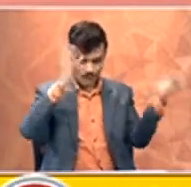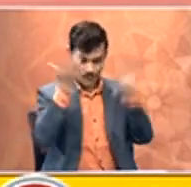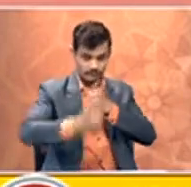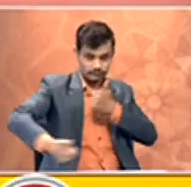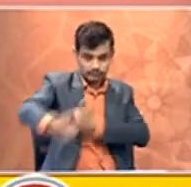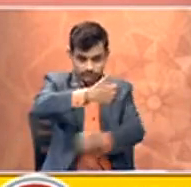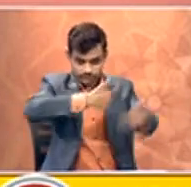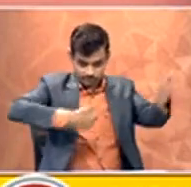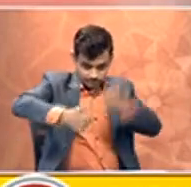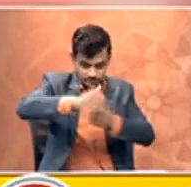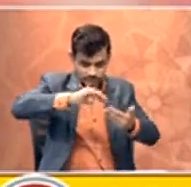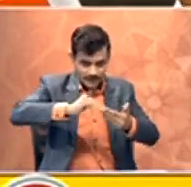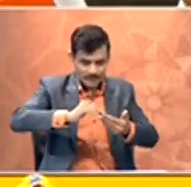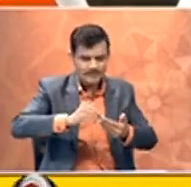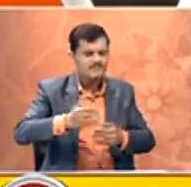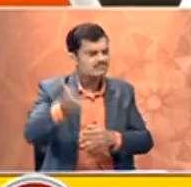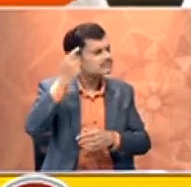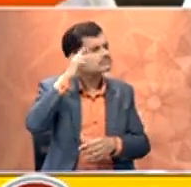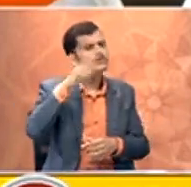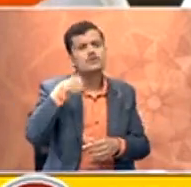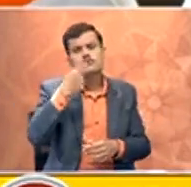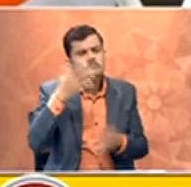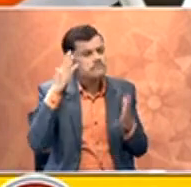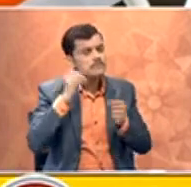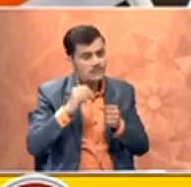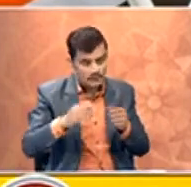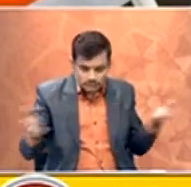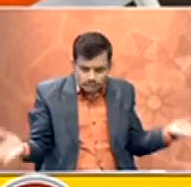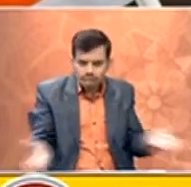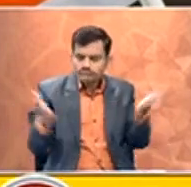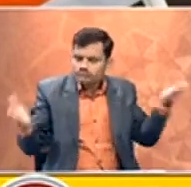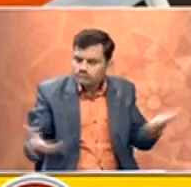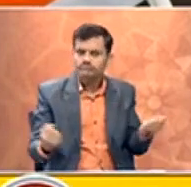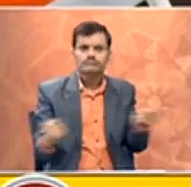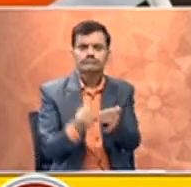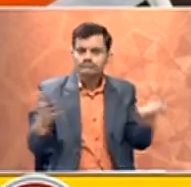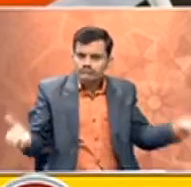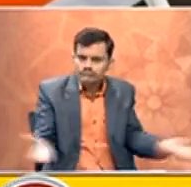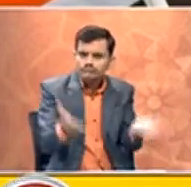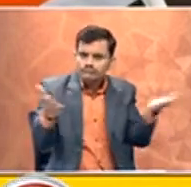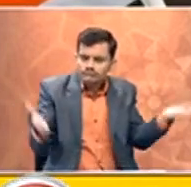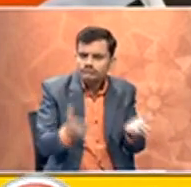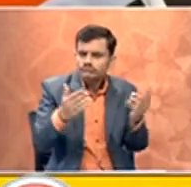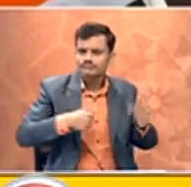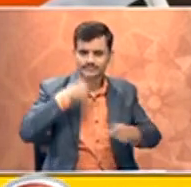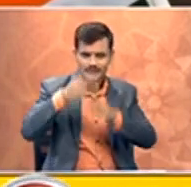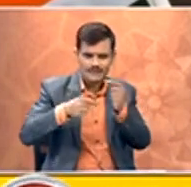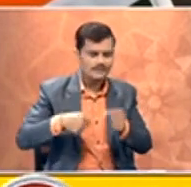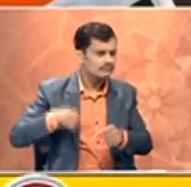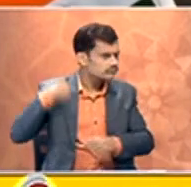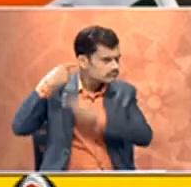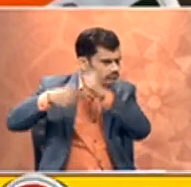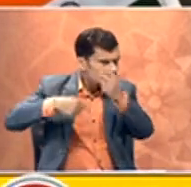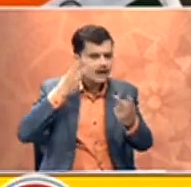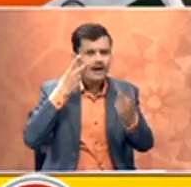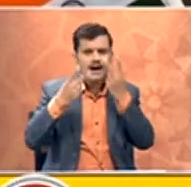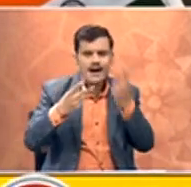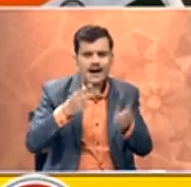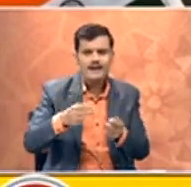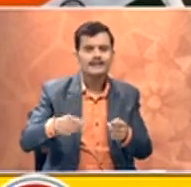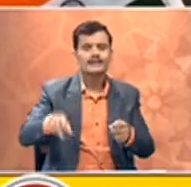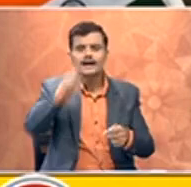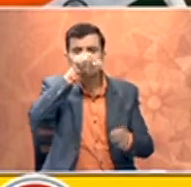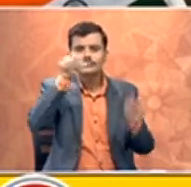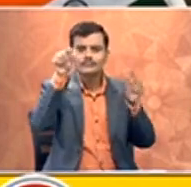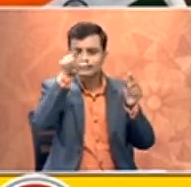में इतना पूछा भी नहीं जाता, लेकिन अब इतना सपोर्ट मिल रहा है ना इस गेम में भी। मतलब हम ट्वीट भी देख रहे हैं कि हर कोई ट्वीट कर रहा है